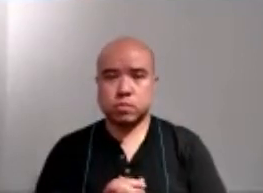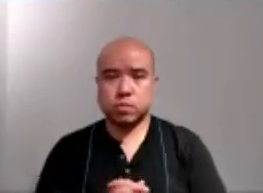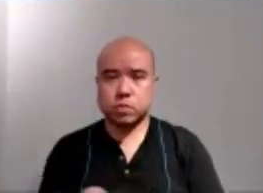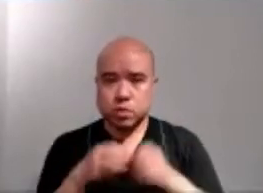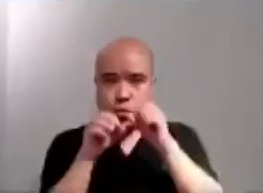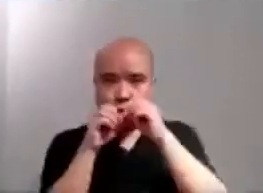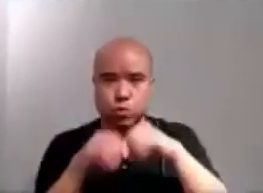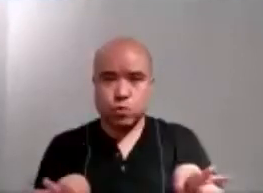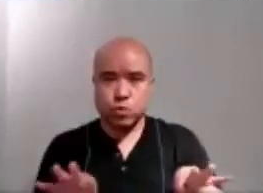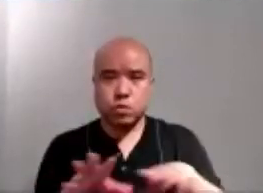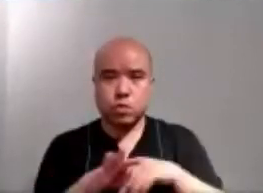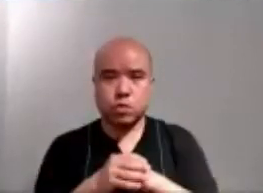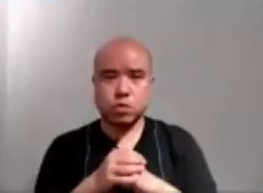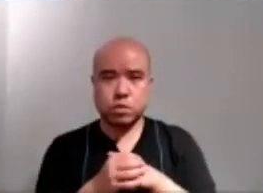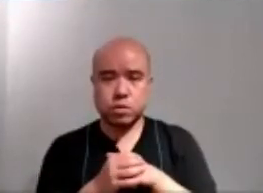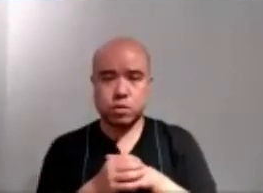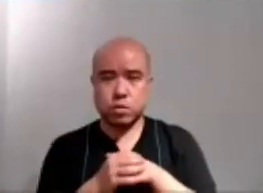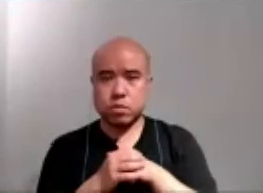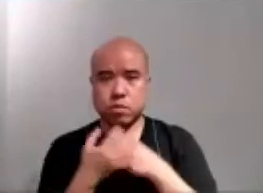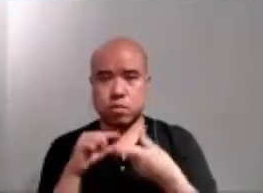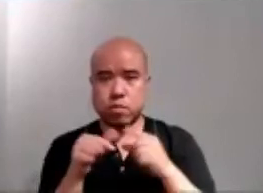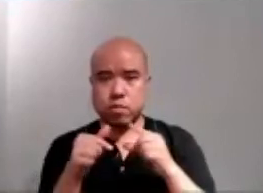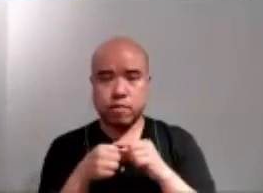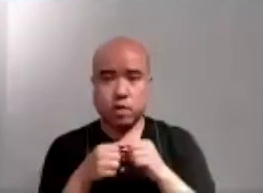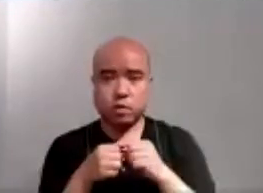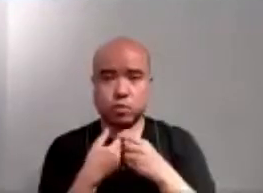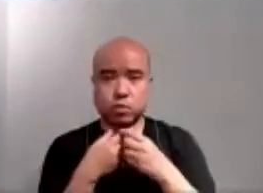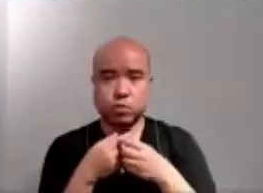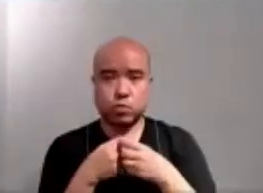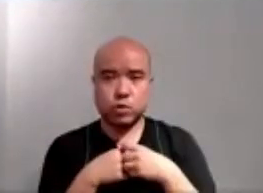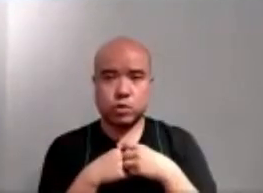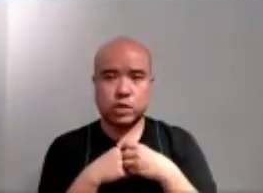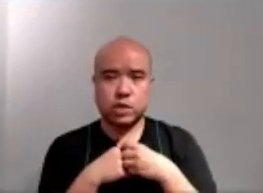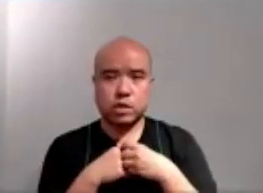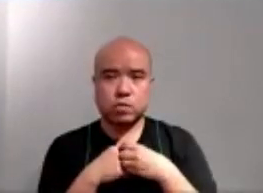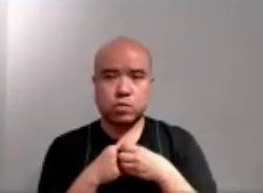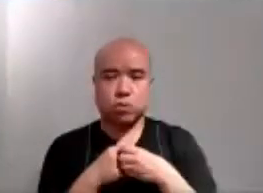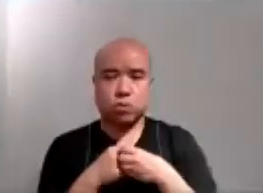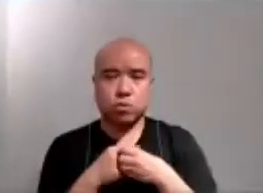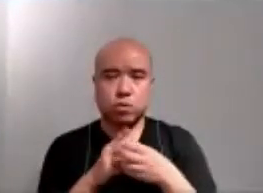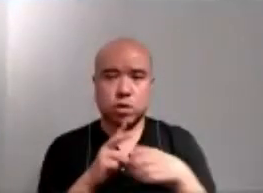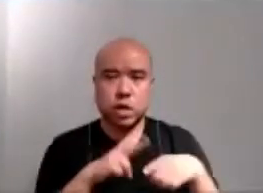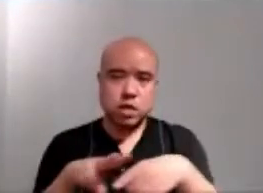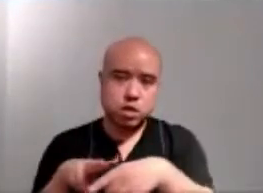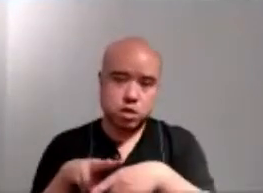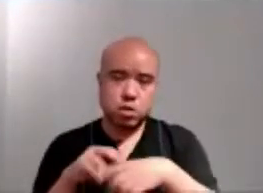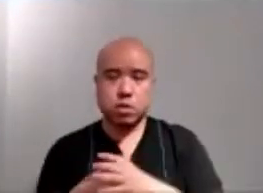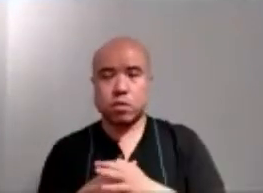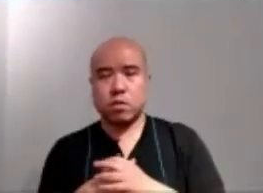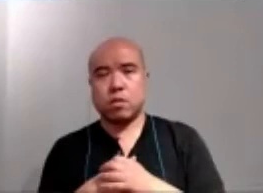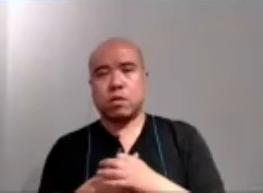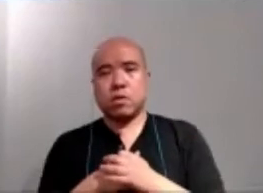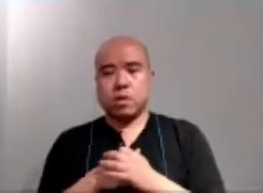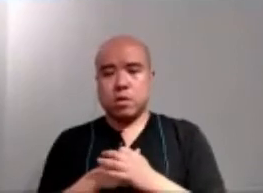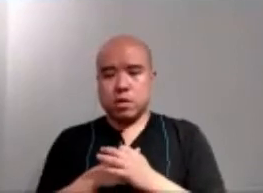哋就會透過唔同嘅媒介去推廣店鋪。當然呢啲嘅行動，我哋都會思考過佢